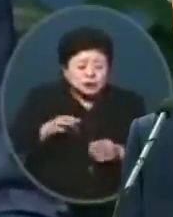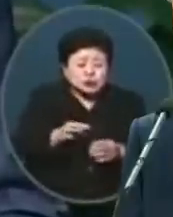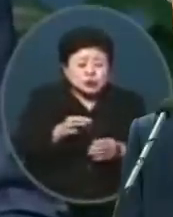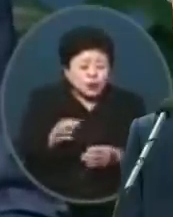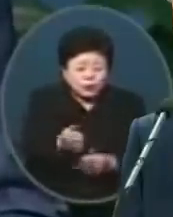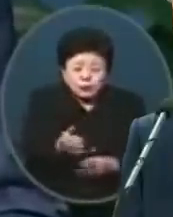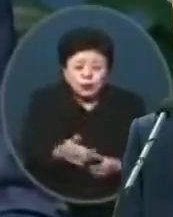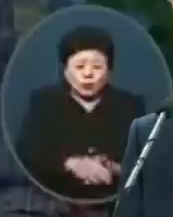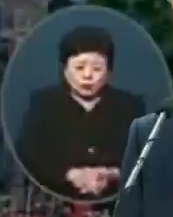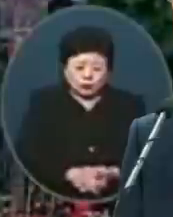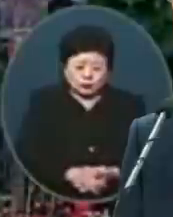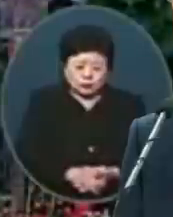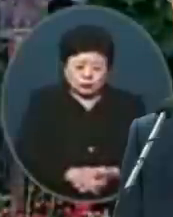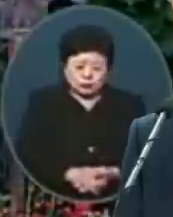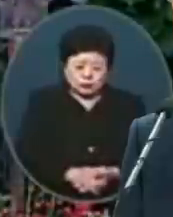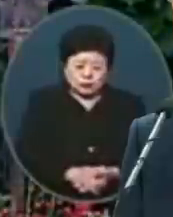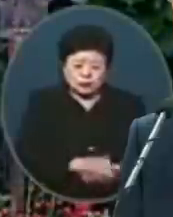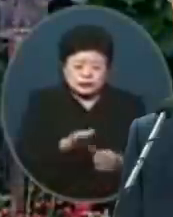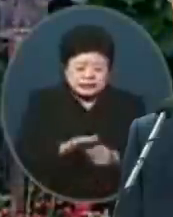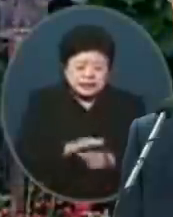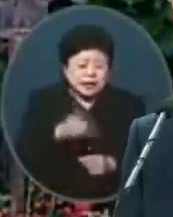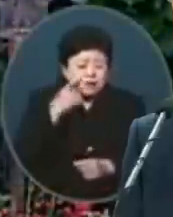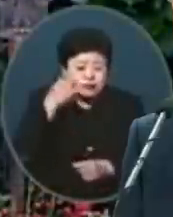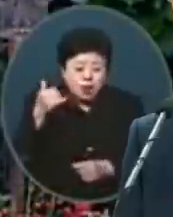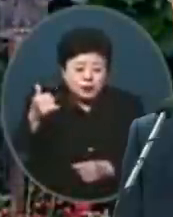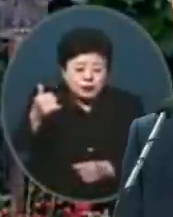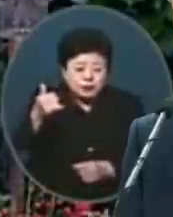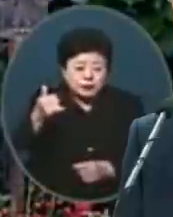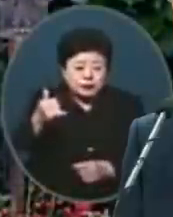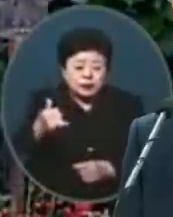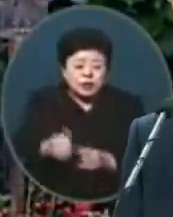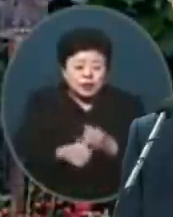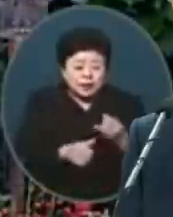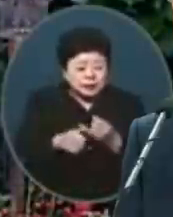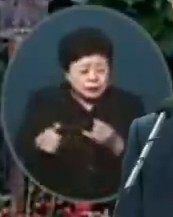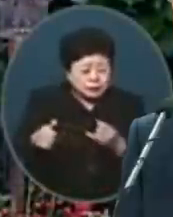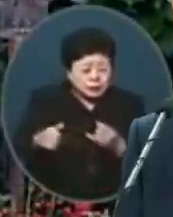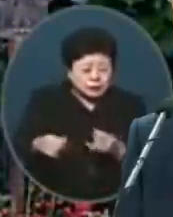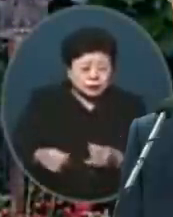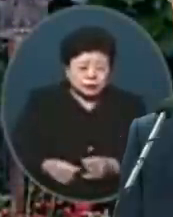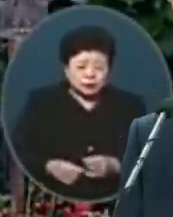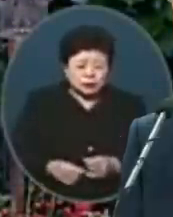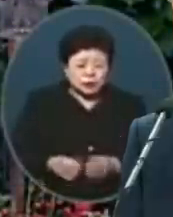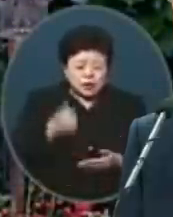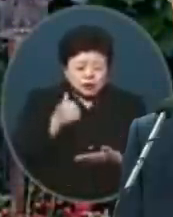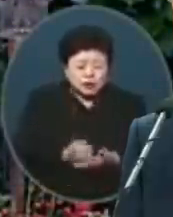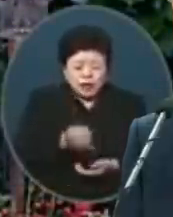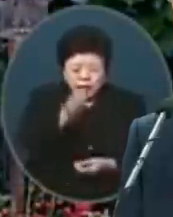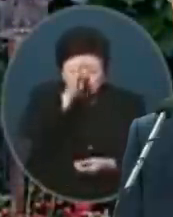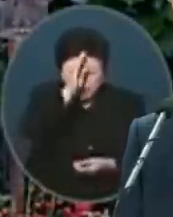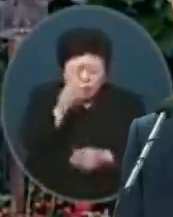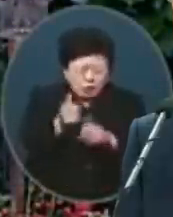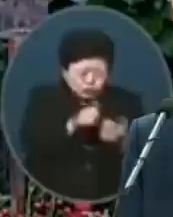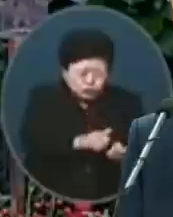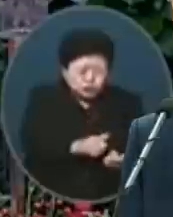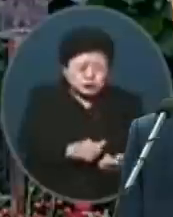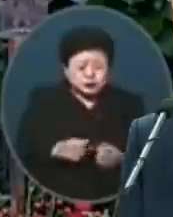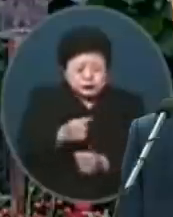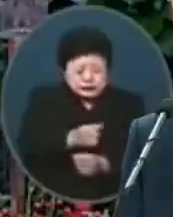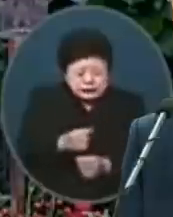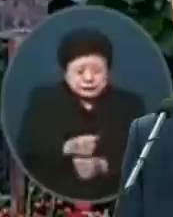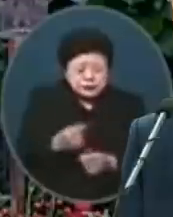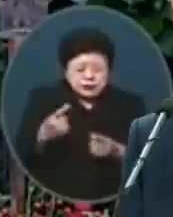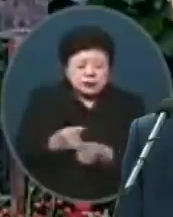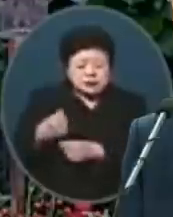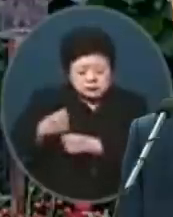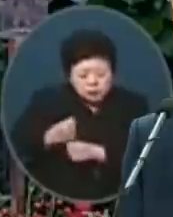있겠습니까? 우리를 사랑하는 부모님도 배우자도 죄의 짐, 질병의 짐, 죽음의 짐, 절망의 짐을